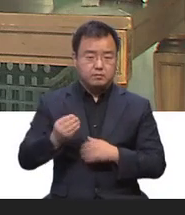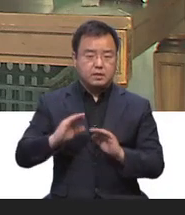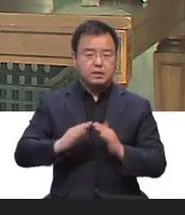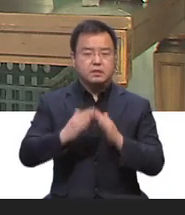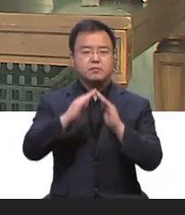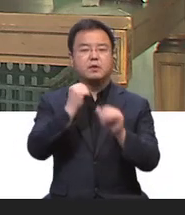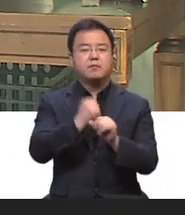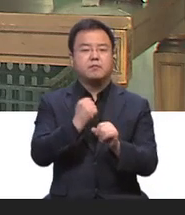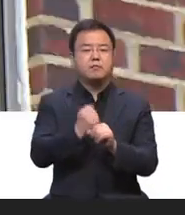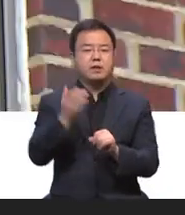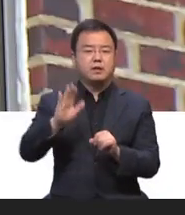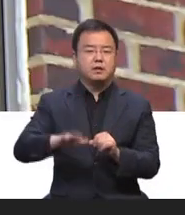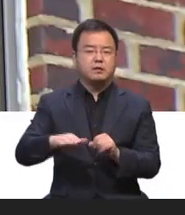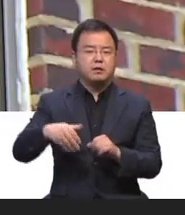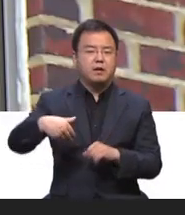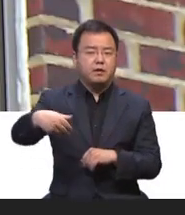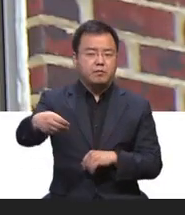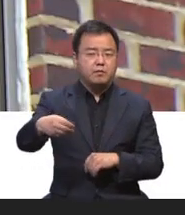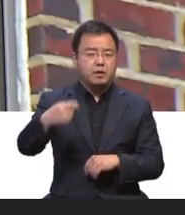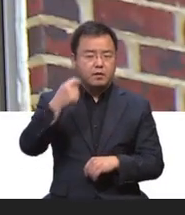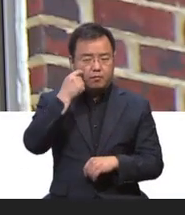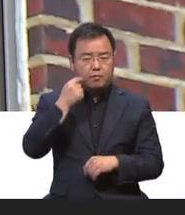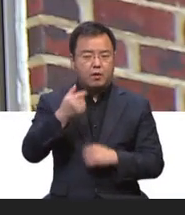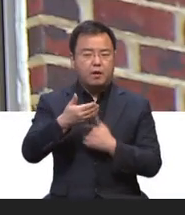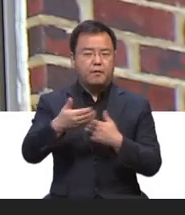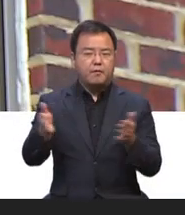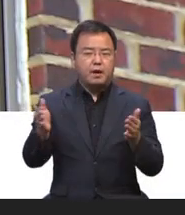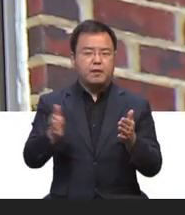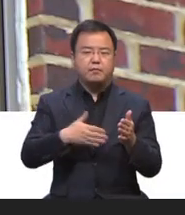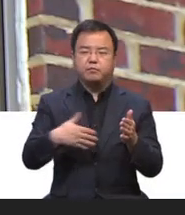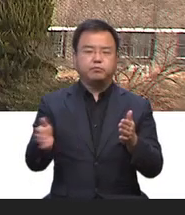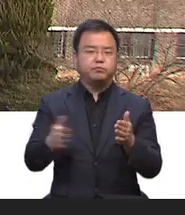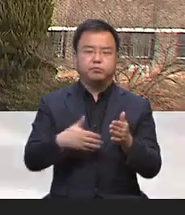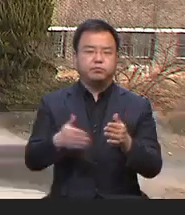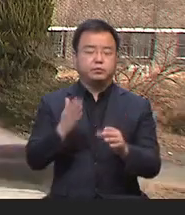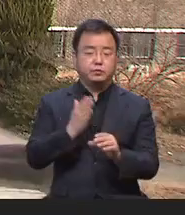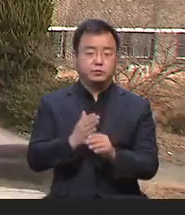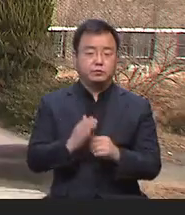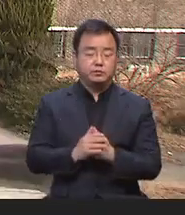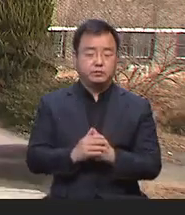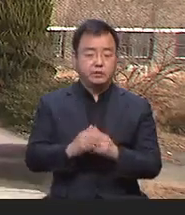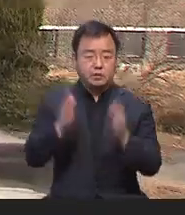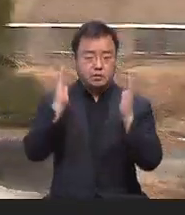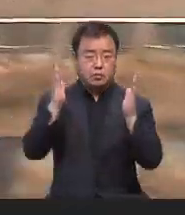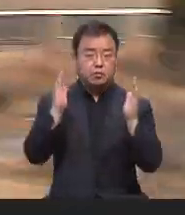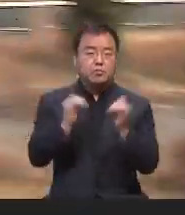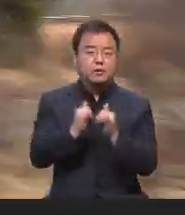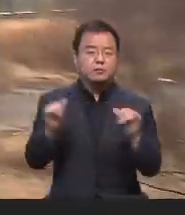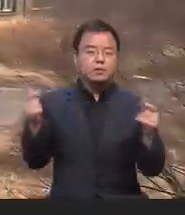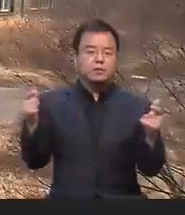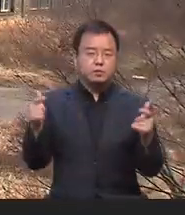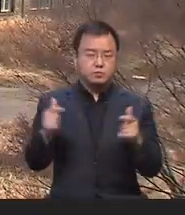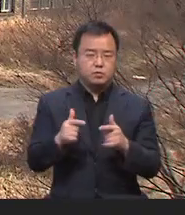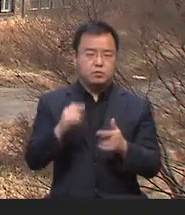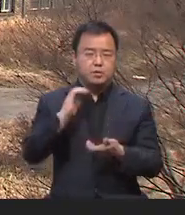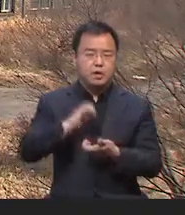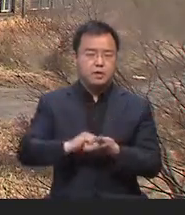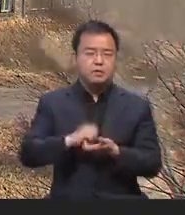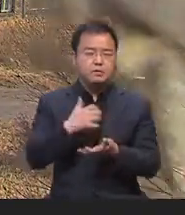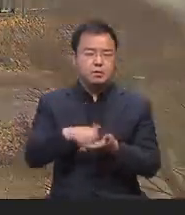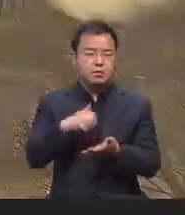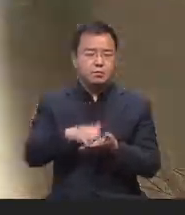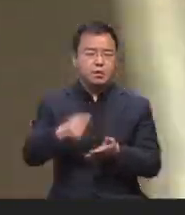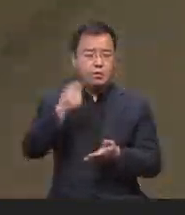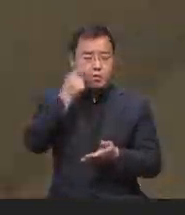놨는데 인데도 안되니까 다 공실이 돼버리는 거죠 학령인구 감소로 정원을 채우지 못하는 대학들이